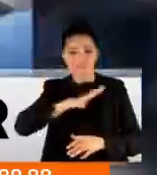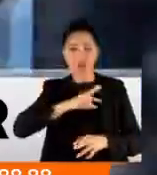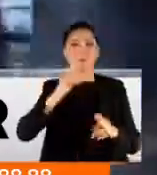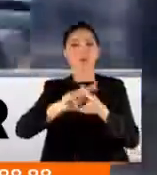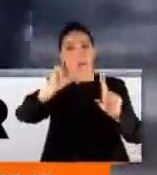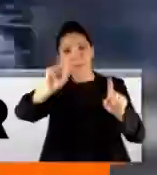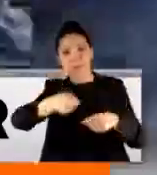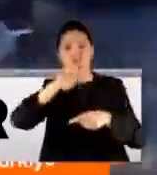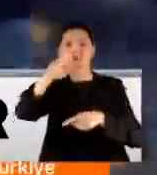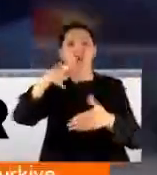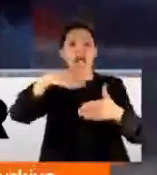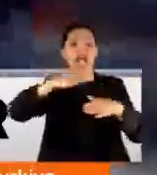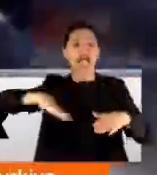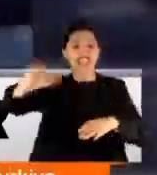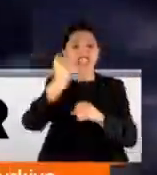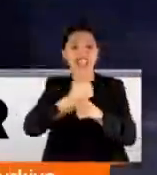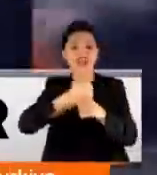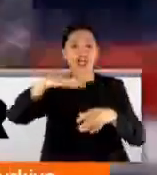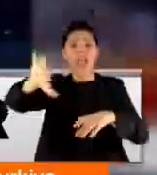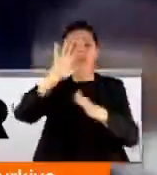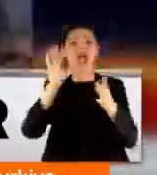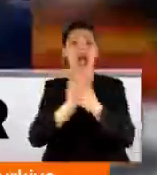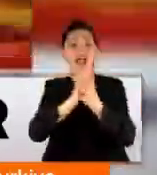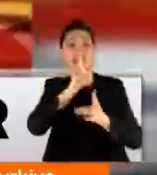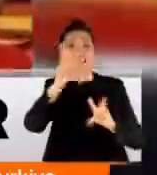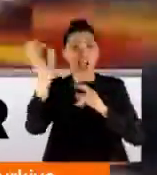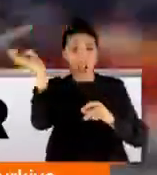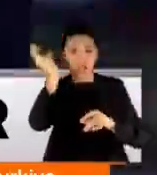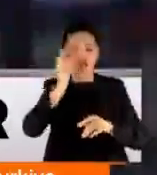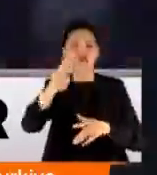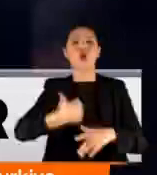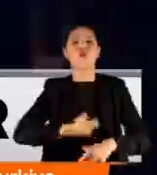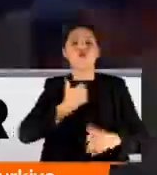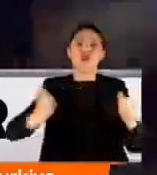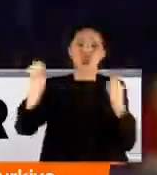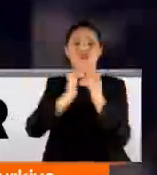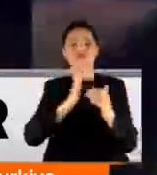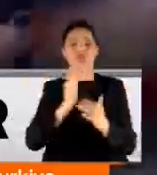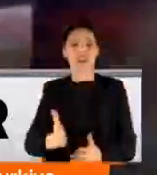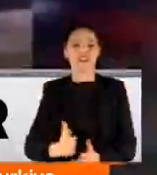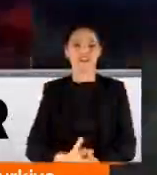çabuk ulaşıldı. Enkaz çevresinde alkış sesi yükseldikçe umutlar daha da yeşerdi.